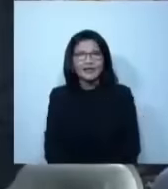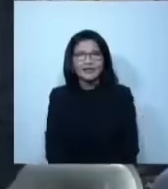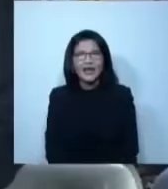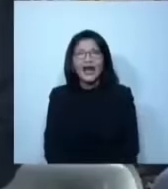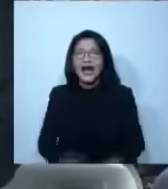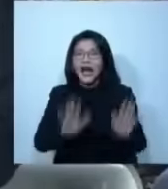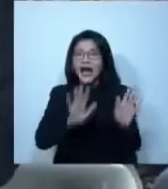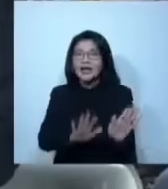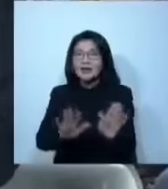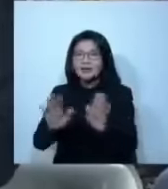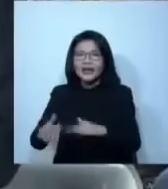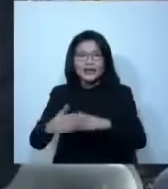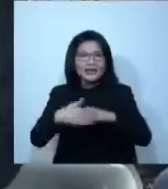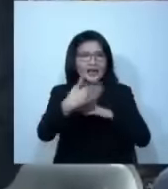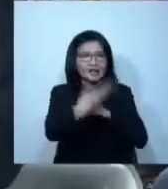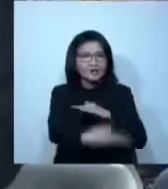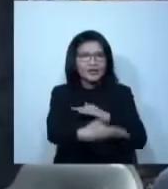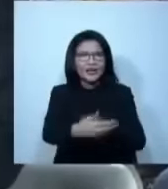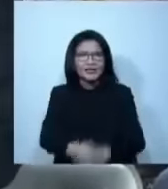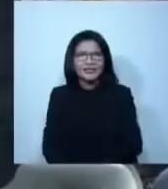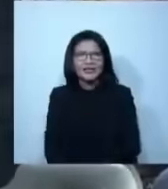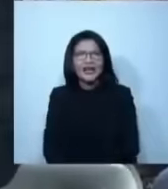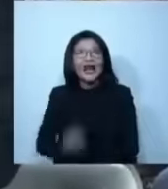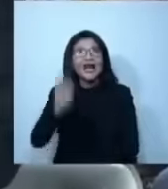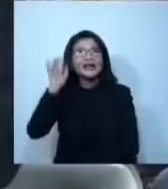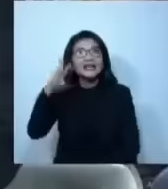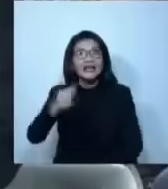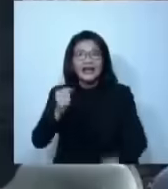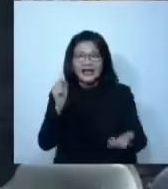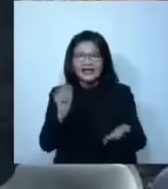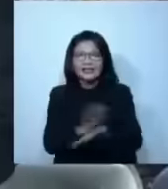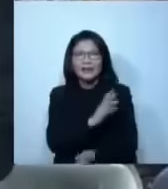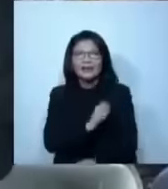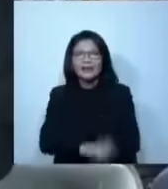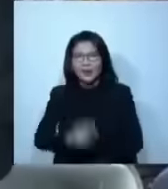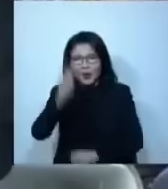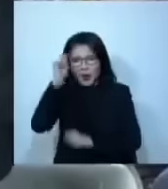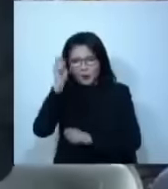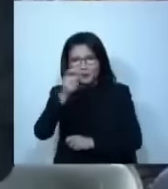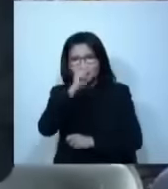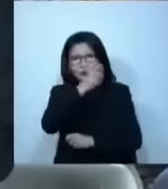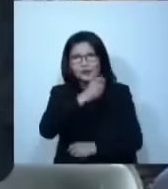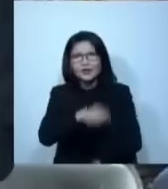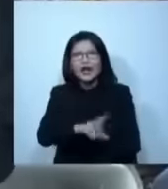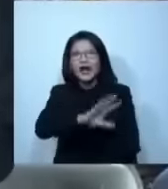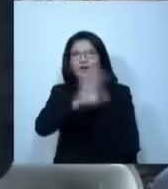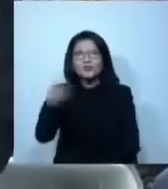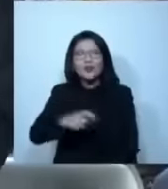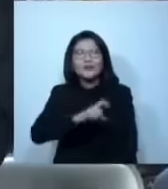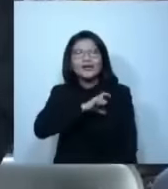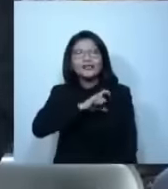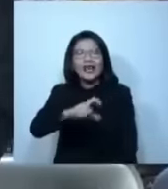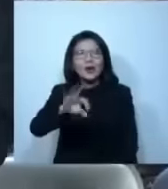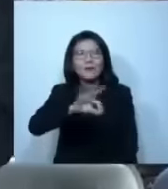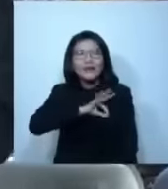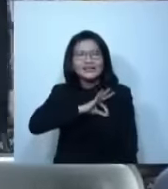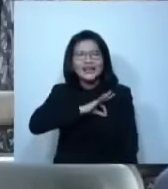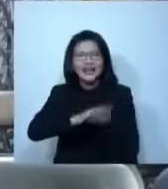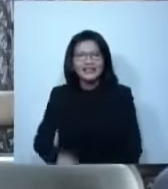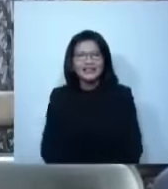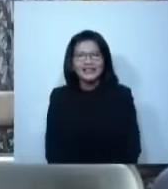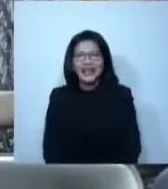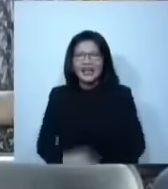Hadirin harap tenang, kita akan lanjutkan. Nanti kita akan kasih kesempatan untuk memberikan apresiasi kepada para calon presiden.